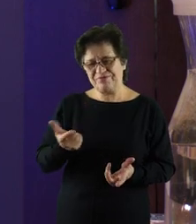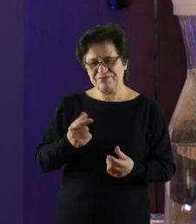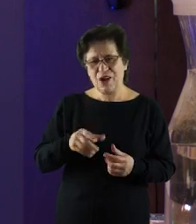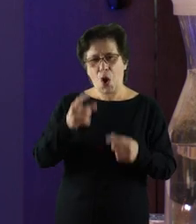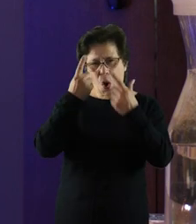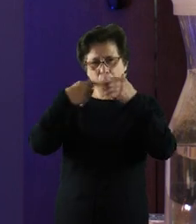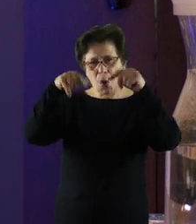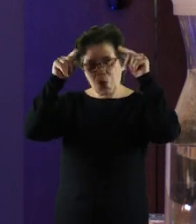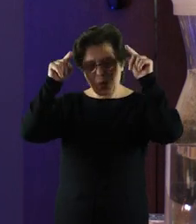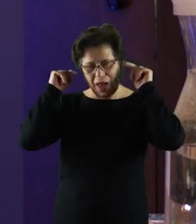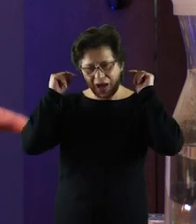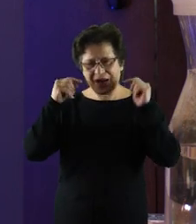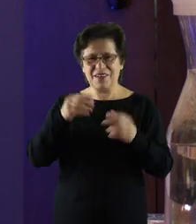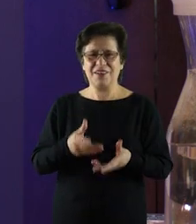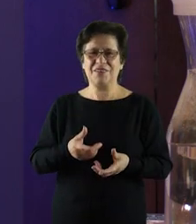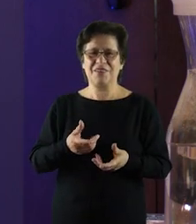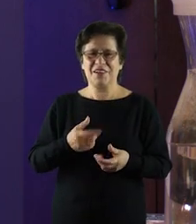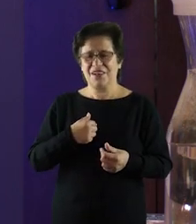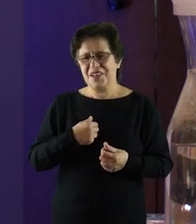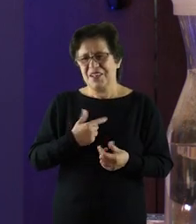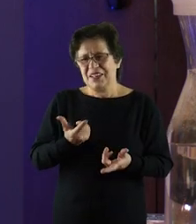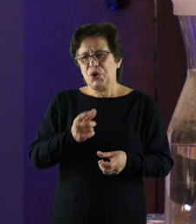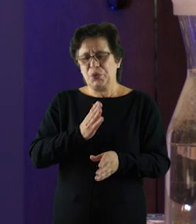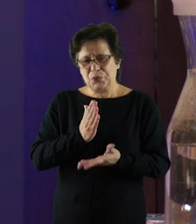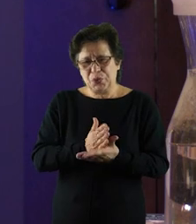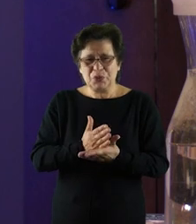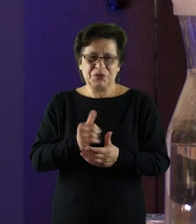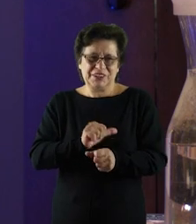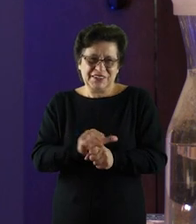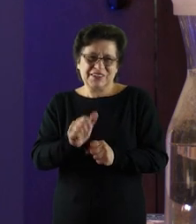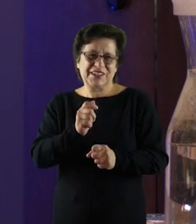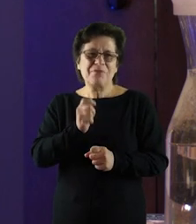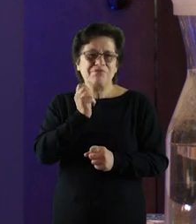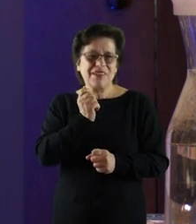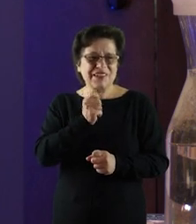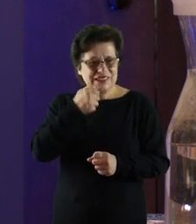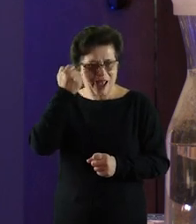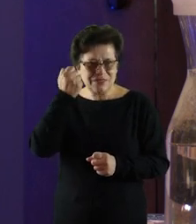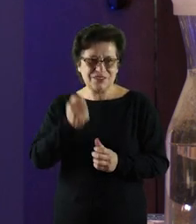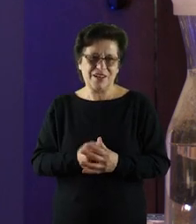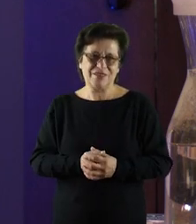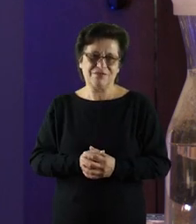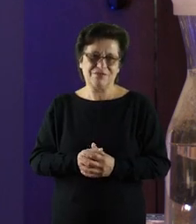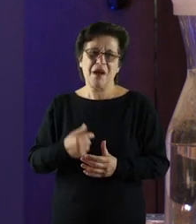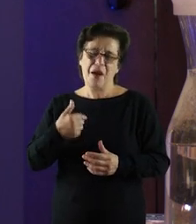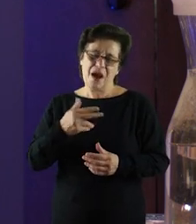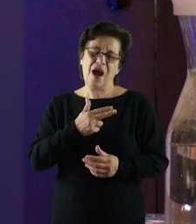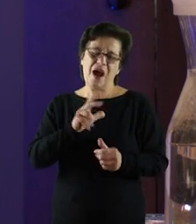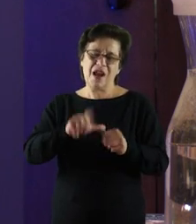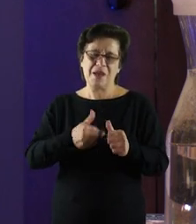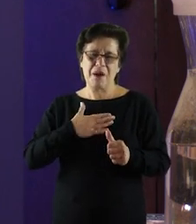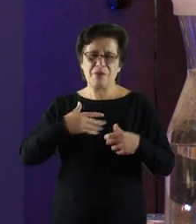tempo, tempo nie to. Mimo wszystko, zauważcie, mamy wspólną książkę, mamy wspólne przeżycia,